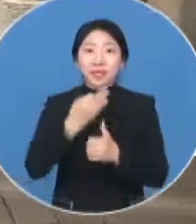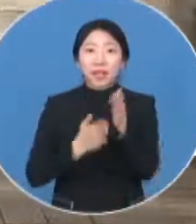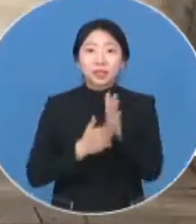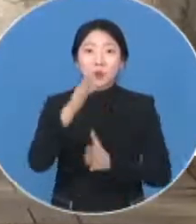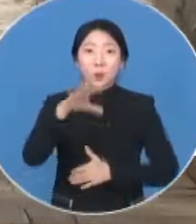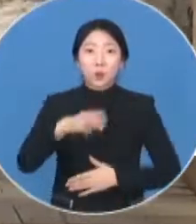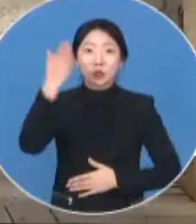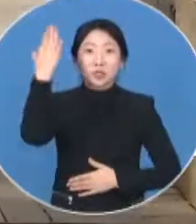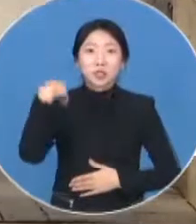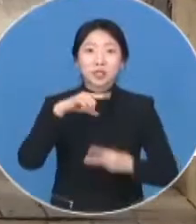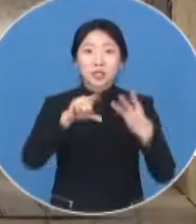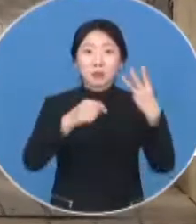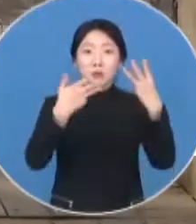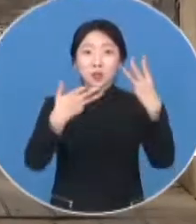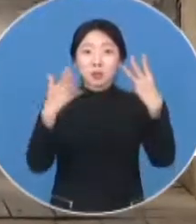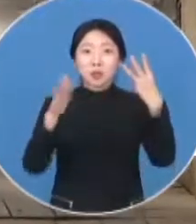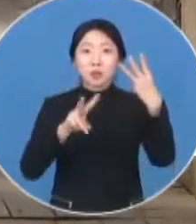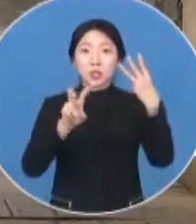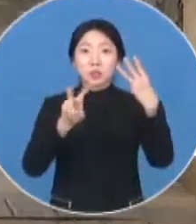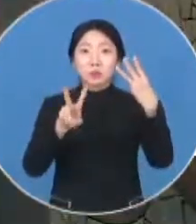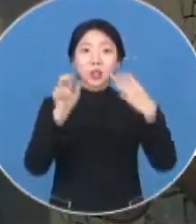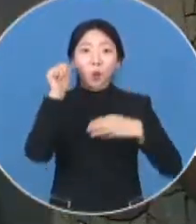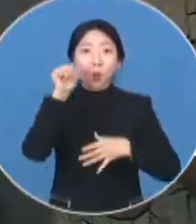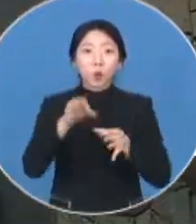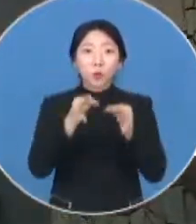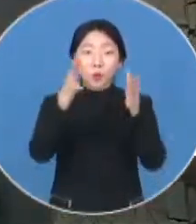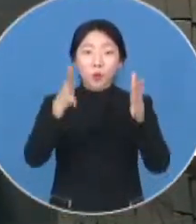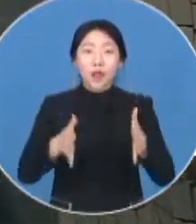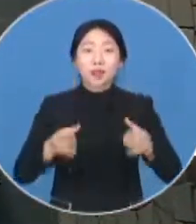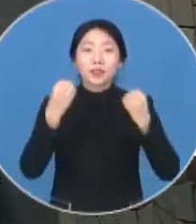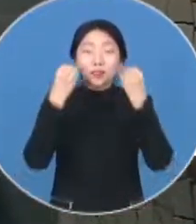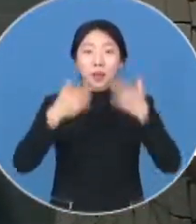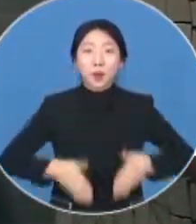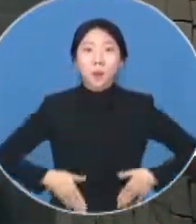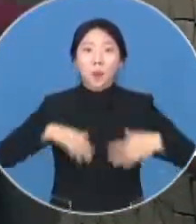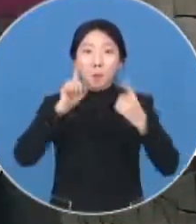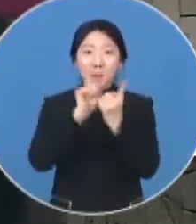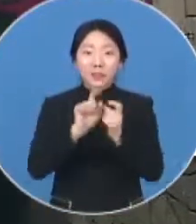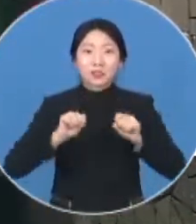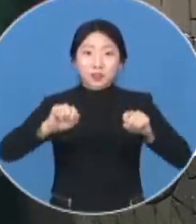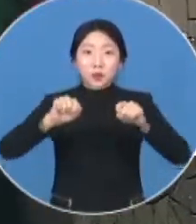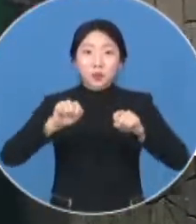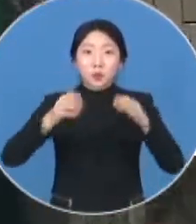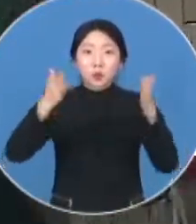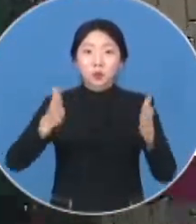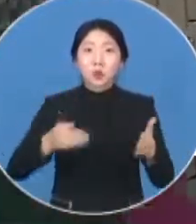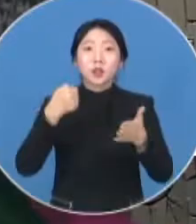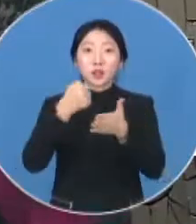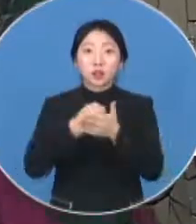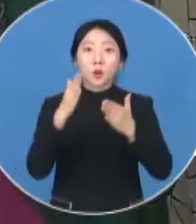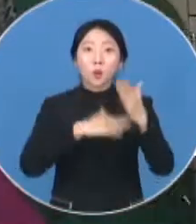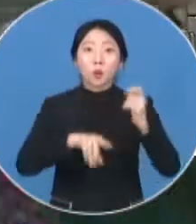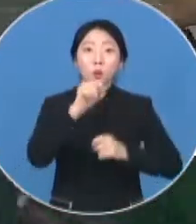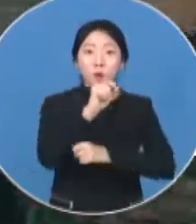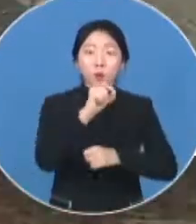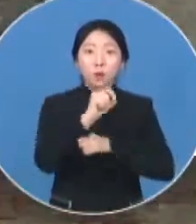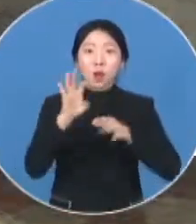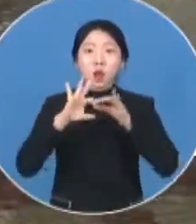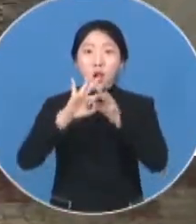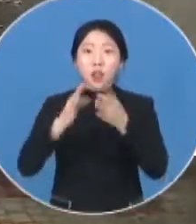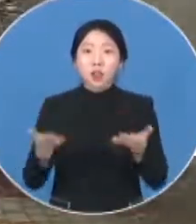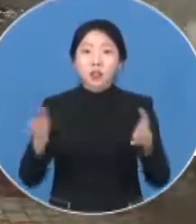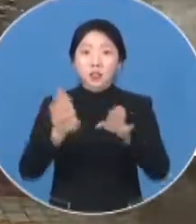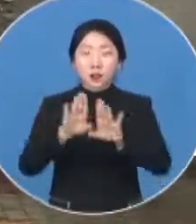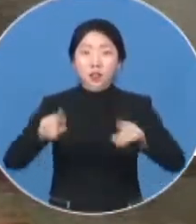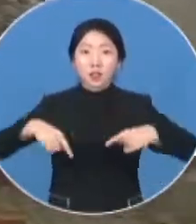안양시는 지난 18일부터 22일까지 5일간을 새봄맞이 대청소 주간으로 정하고 공무원과 유관기관, 사회단체 등이